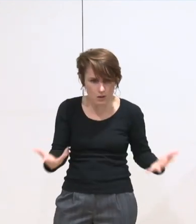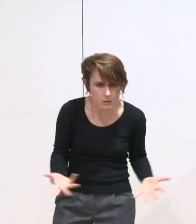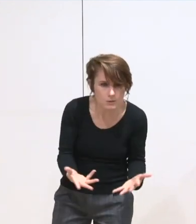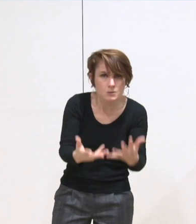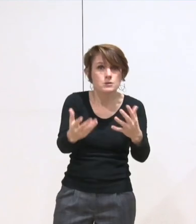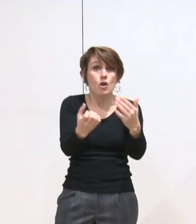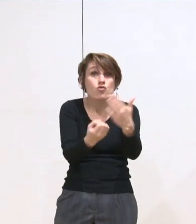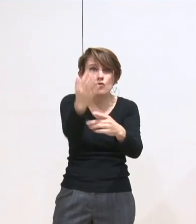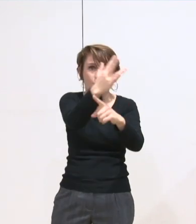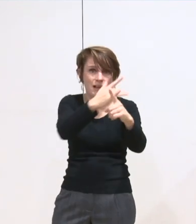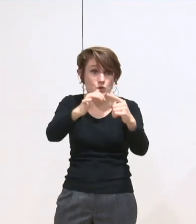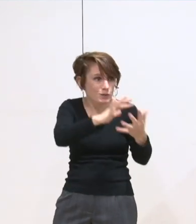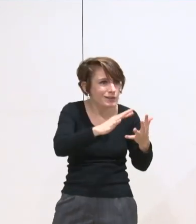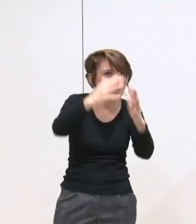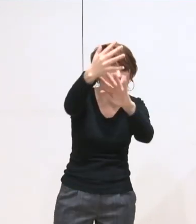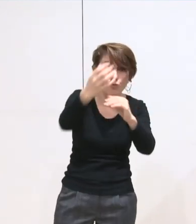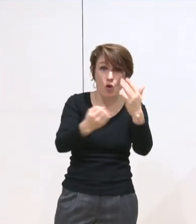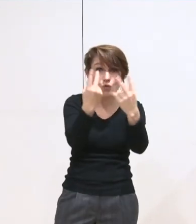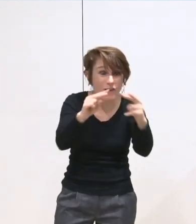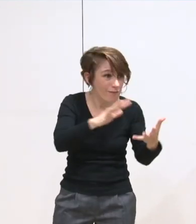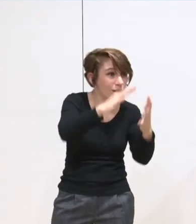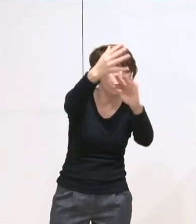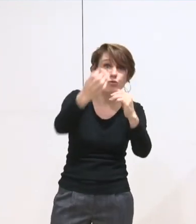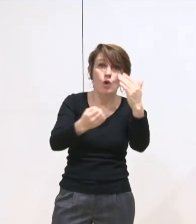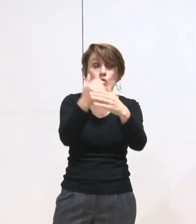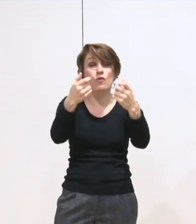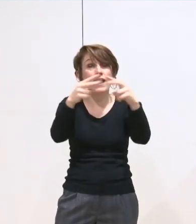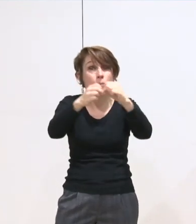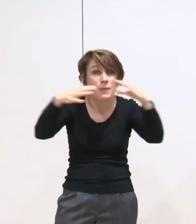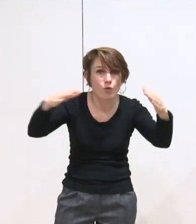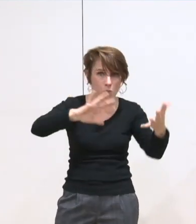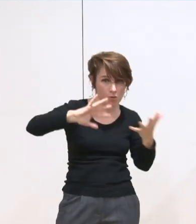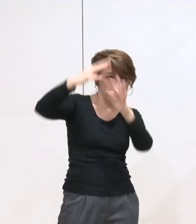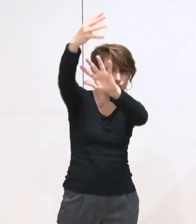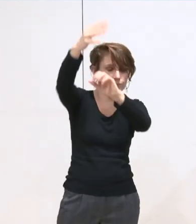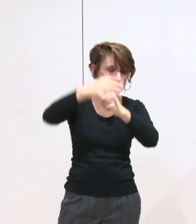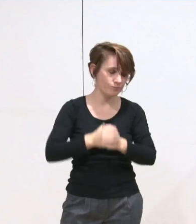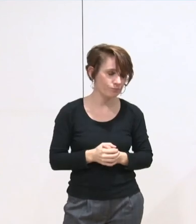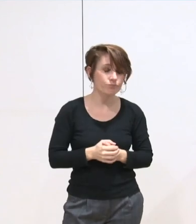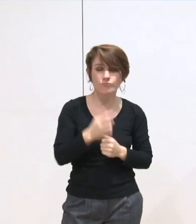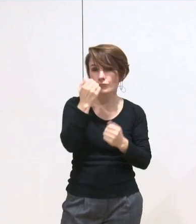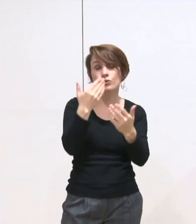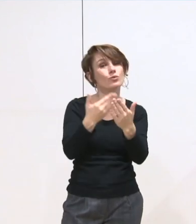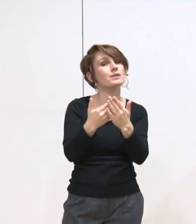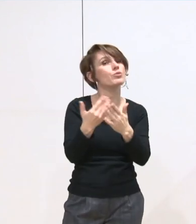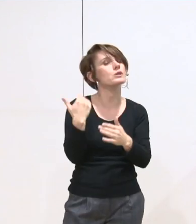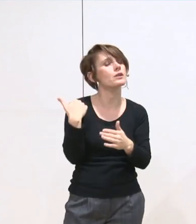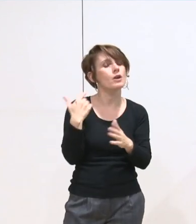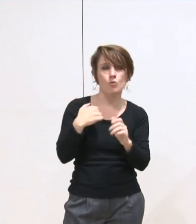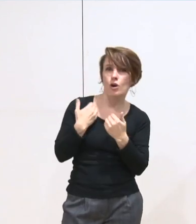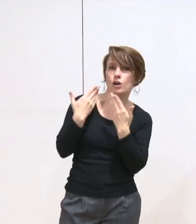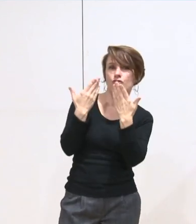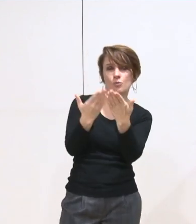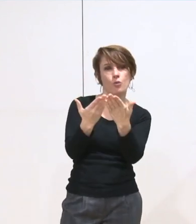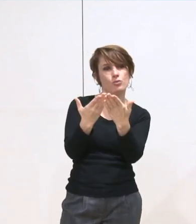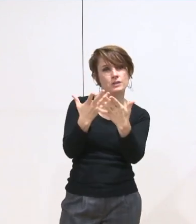d'après, la ville d'après, la métropole d'après. Et c'est en ce sens que j'ai récemment proposé une contribution au débat, que l'on a